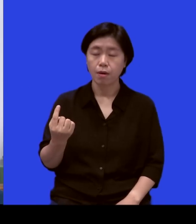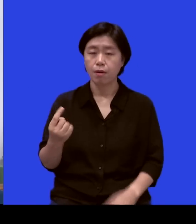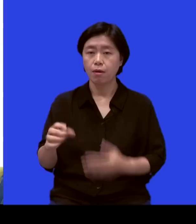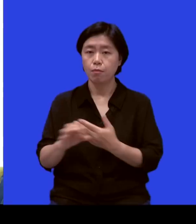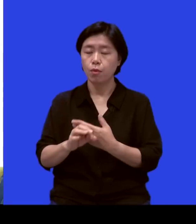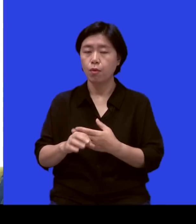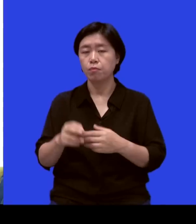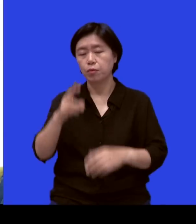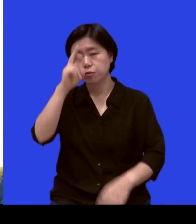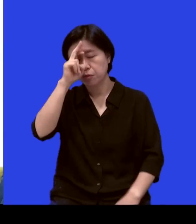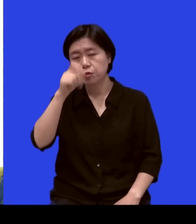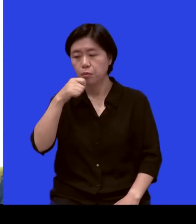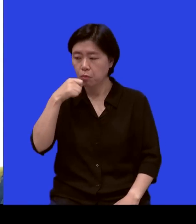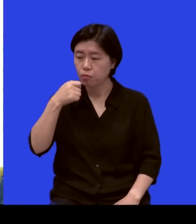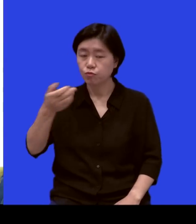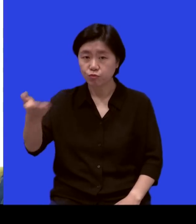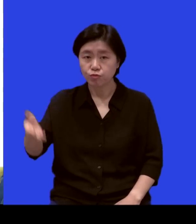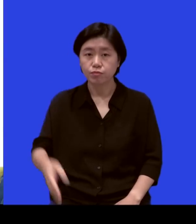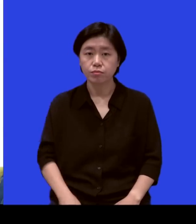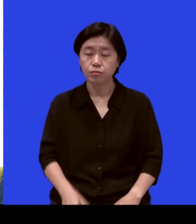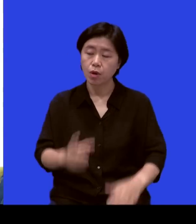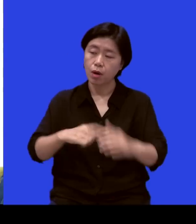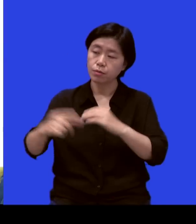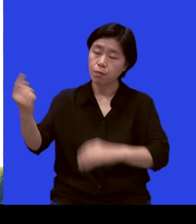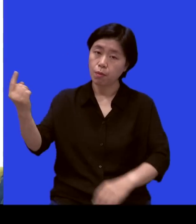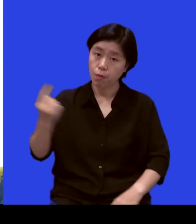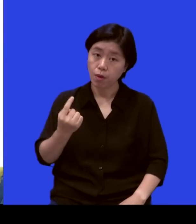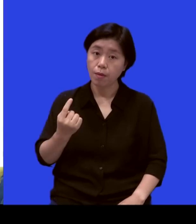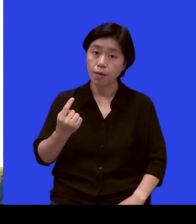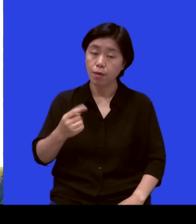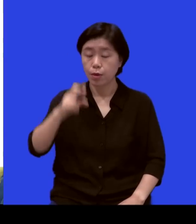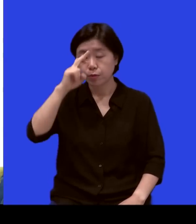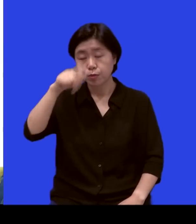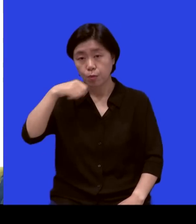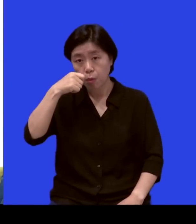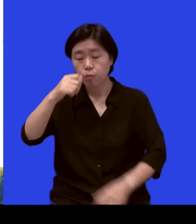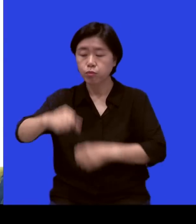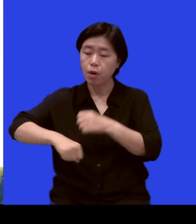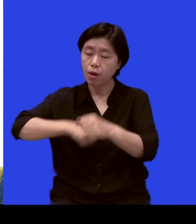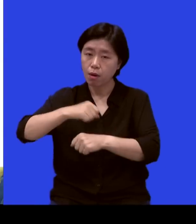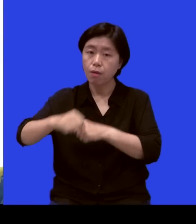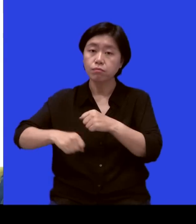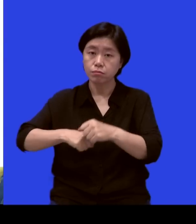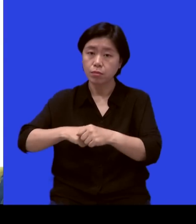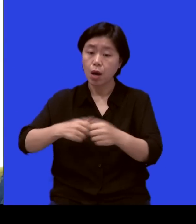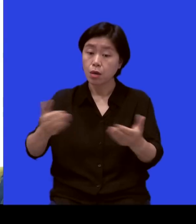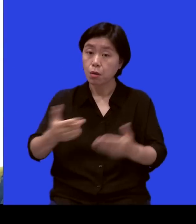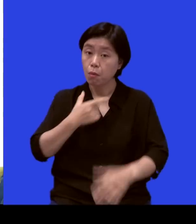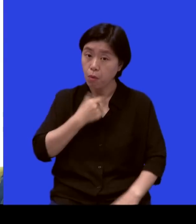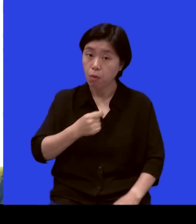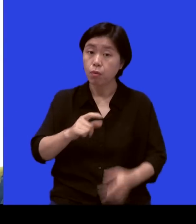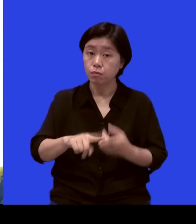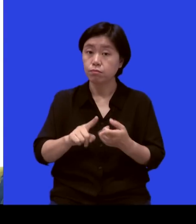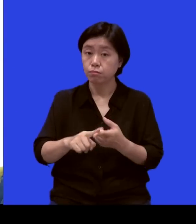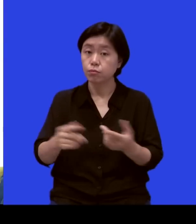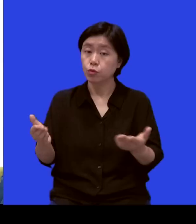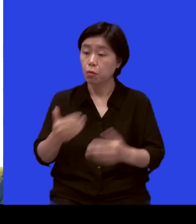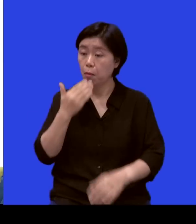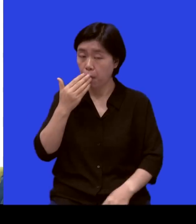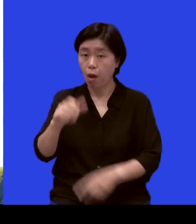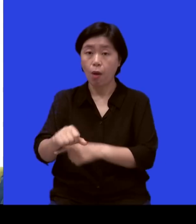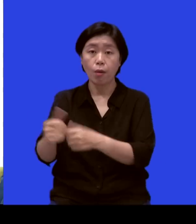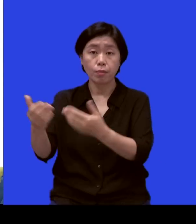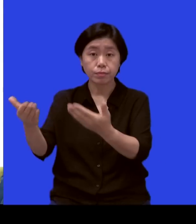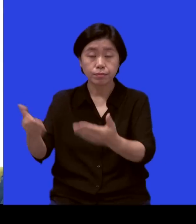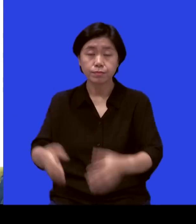먹고, 그냥 아침에 왔다가 점심에 먹고 저녁에 가고, 이제 이런 식으로 하면서 그 농지에 이제 일하고 싶은 사람은 일을 해라.